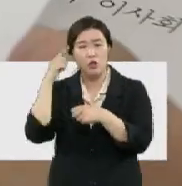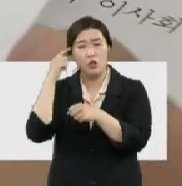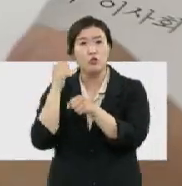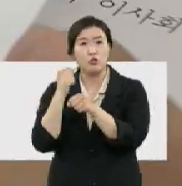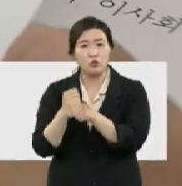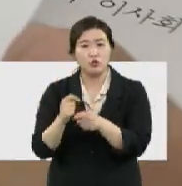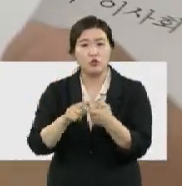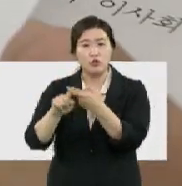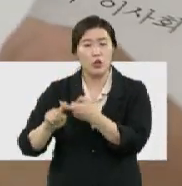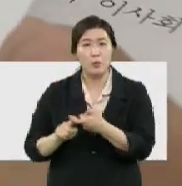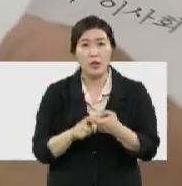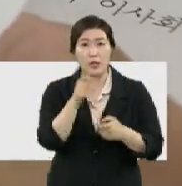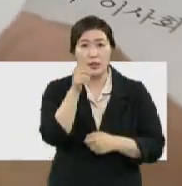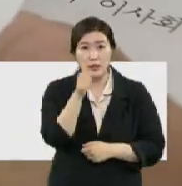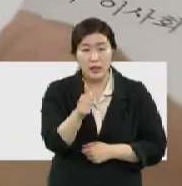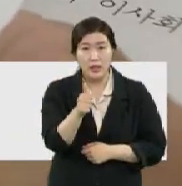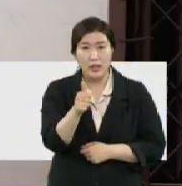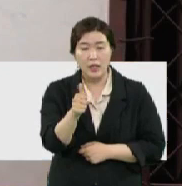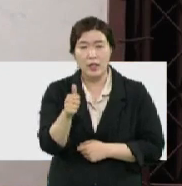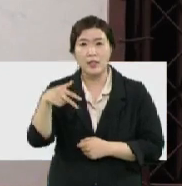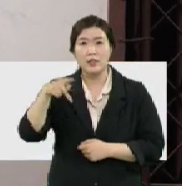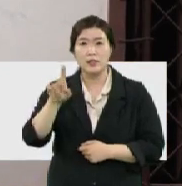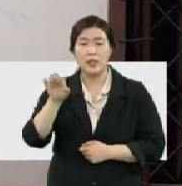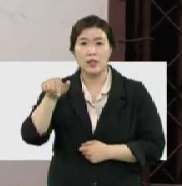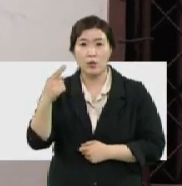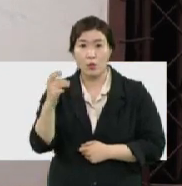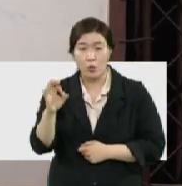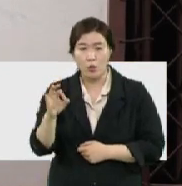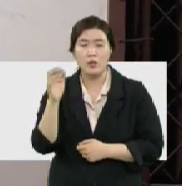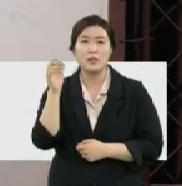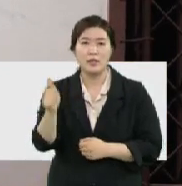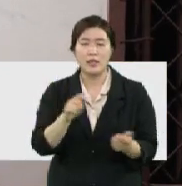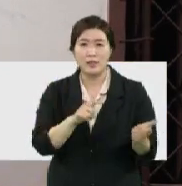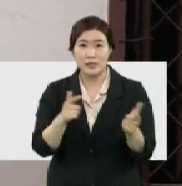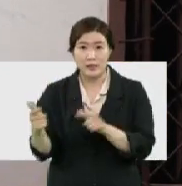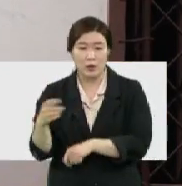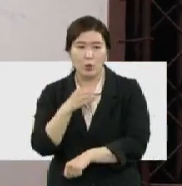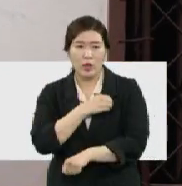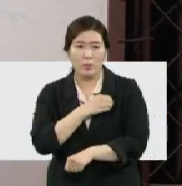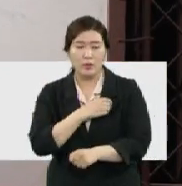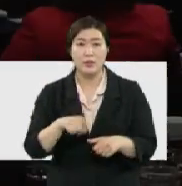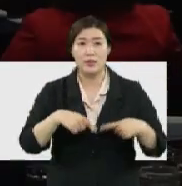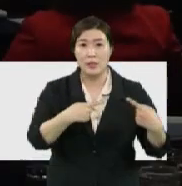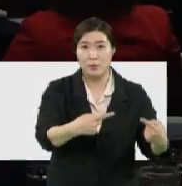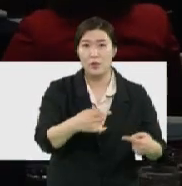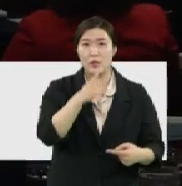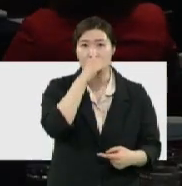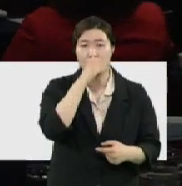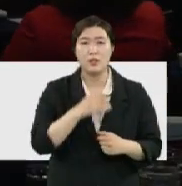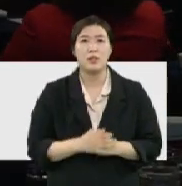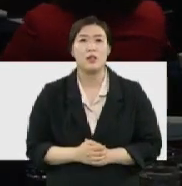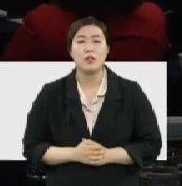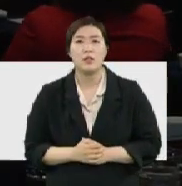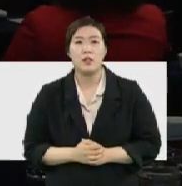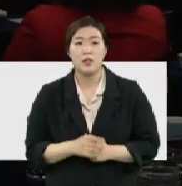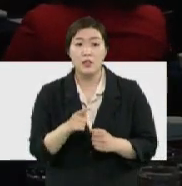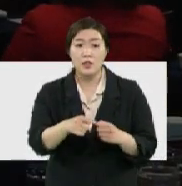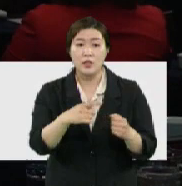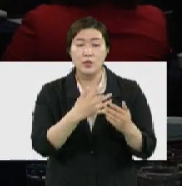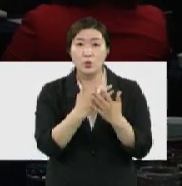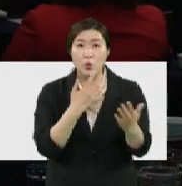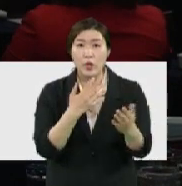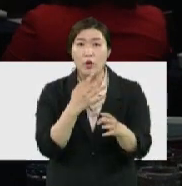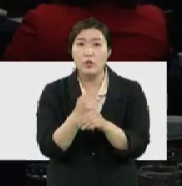기관장 협의회장 정태기 대전 상공회의소 회장 등의 외부 인사 임원으로 참여했습니다 uc ag 총회는